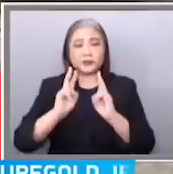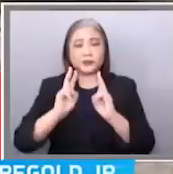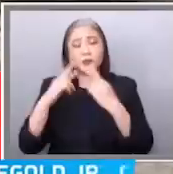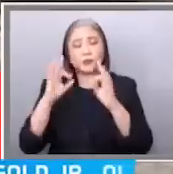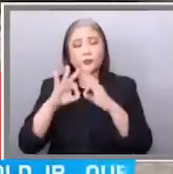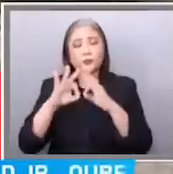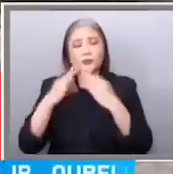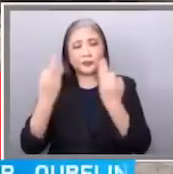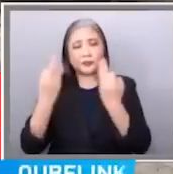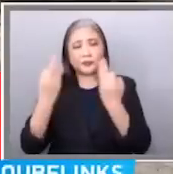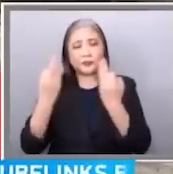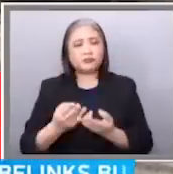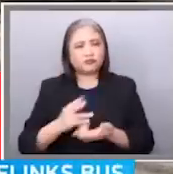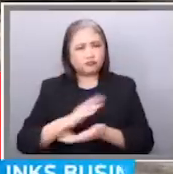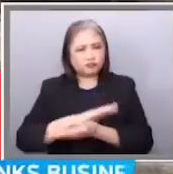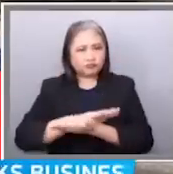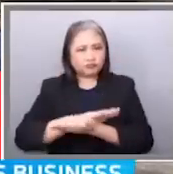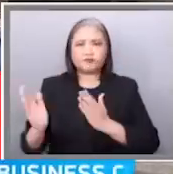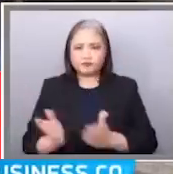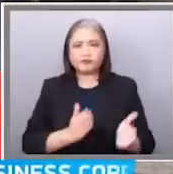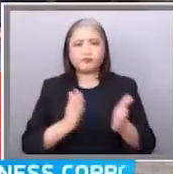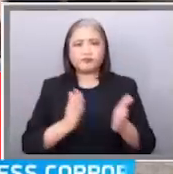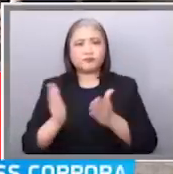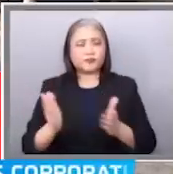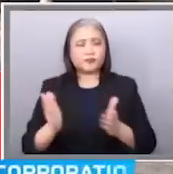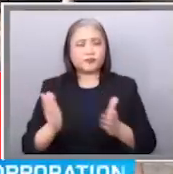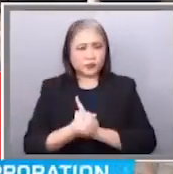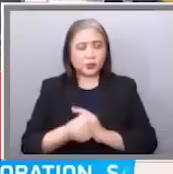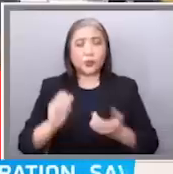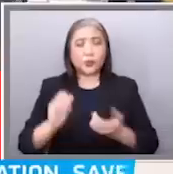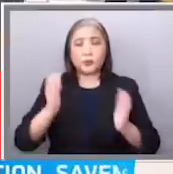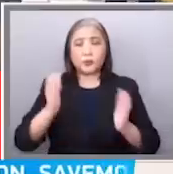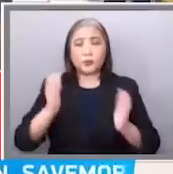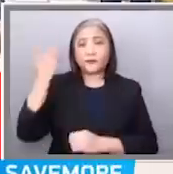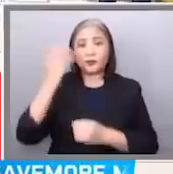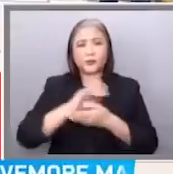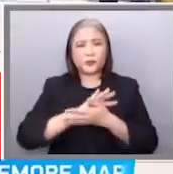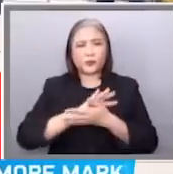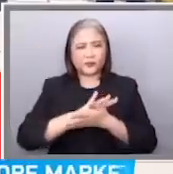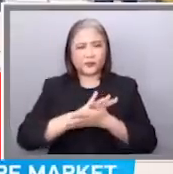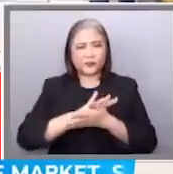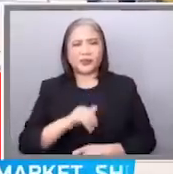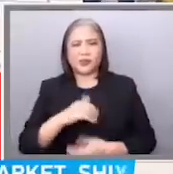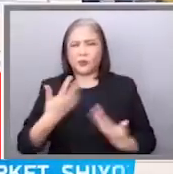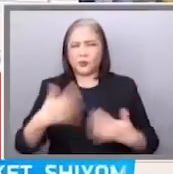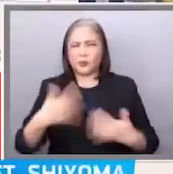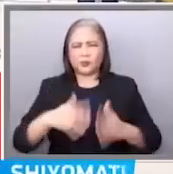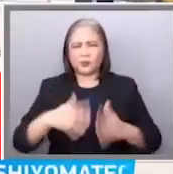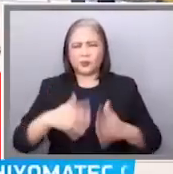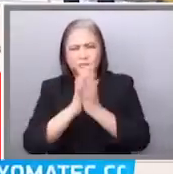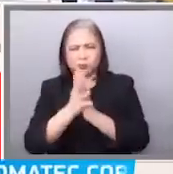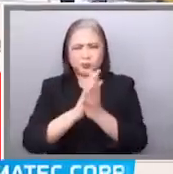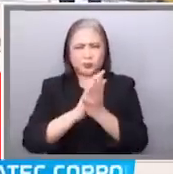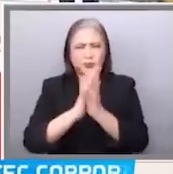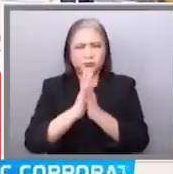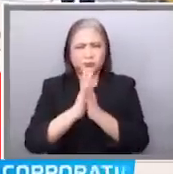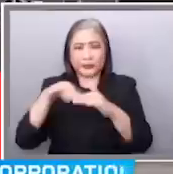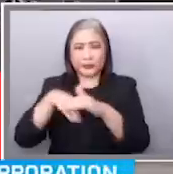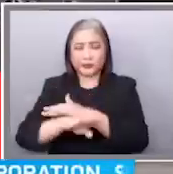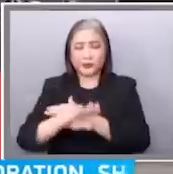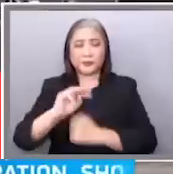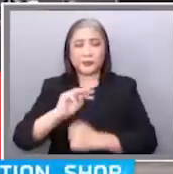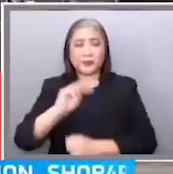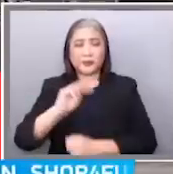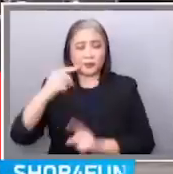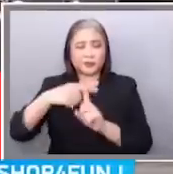ang sitwasyon ngayon dito kumpara noong bago magpandemya kung saan hindi talaga mahulog ang karayom ang entrada ng sementeryo. Nakatulong din